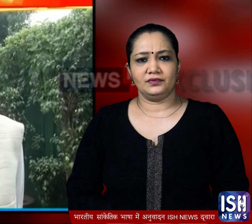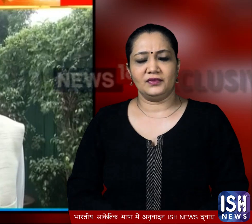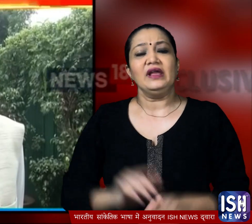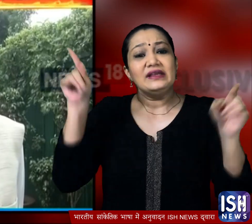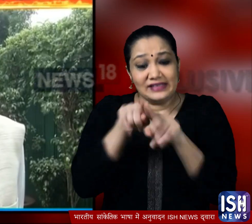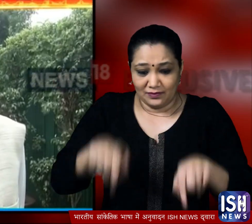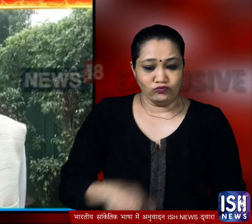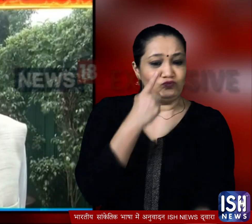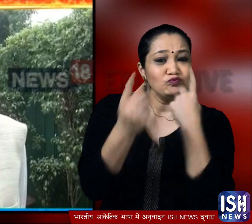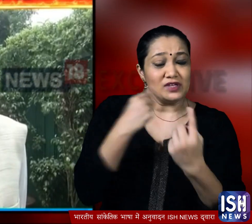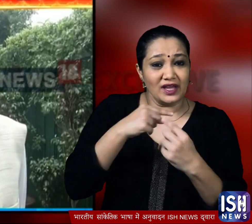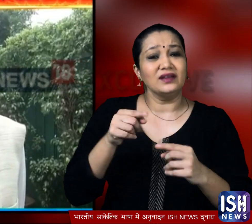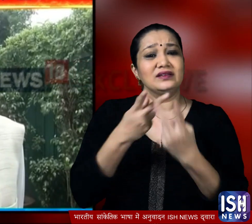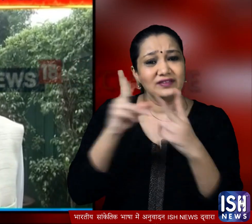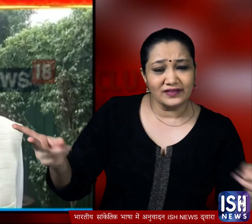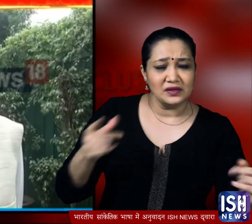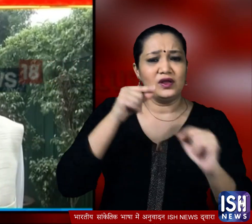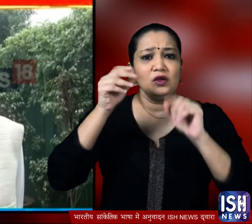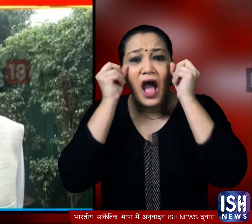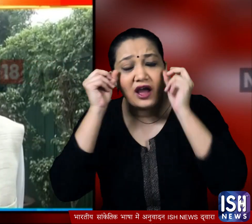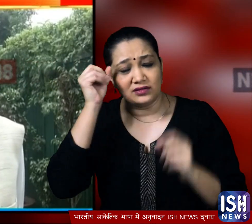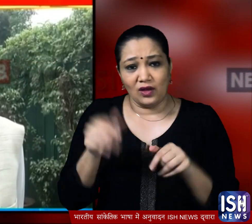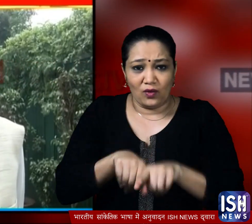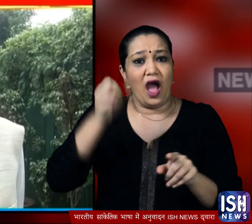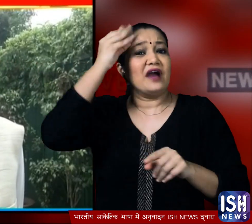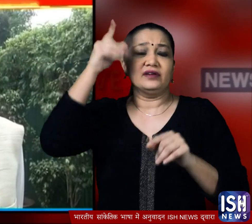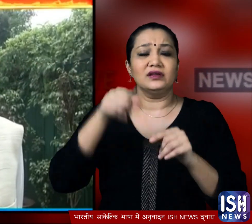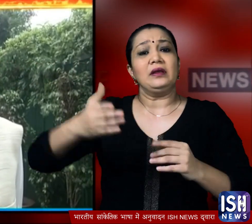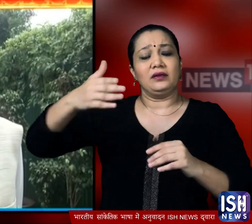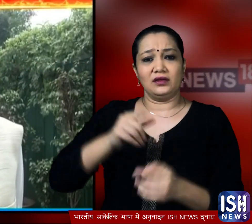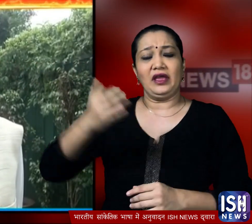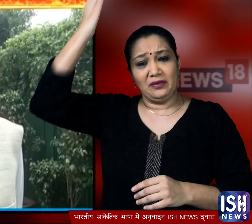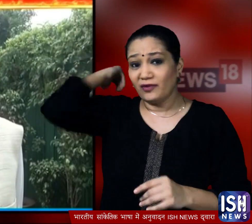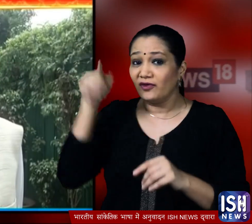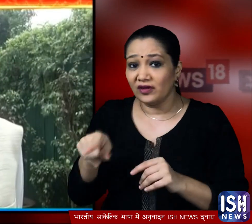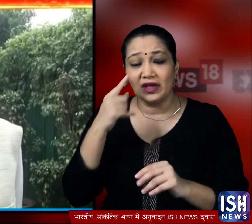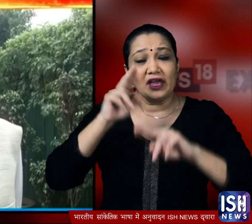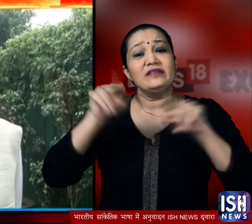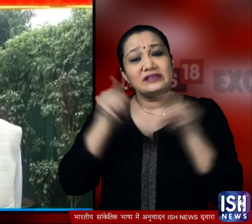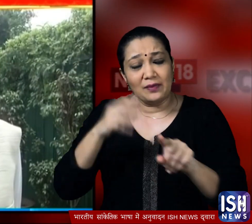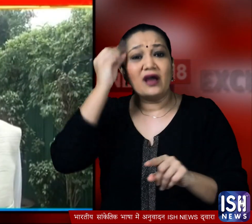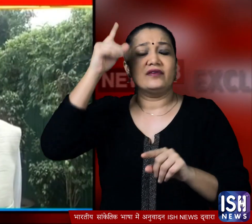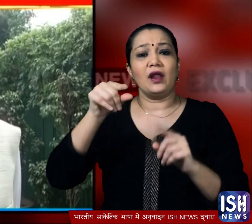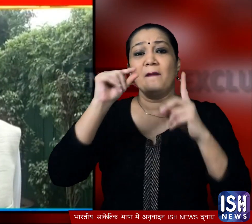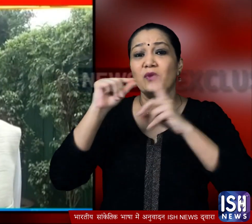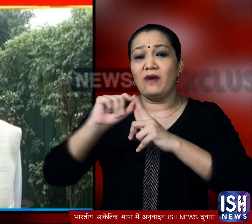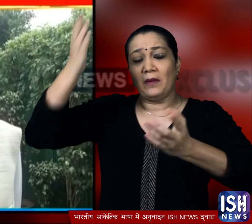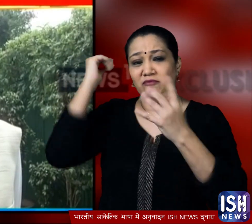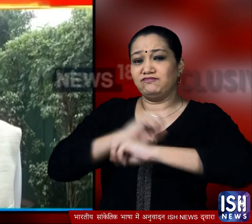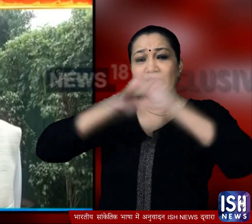यही अगर जांच और पड़ताल और ये जागरूकता अगर होती तो पुलवामा के